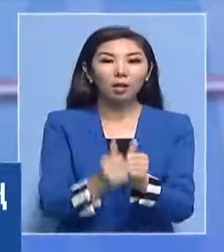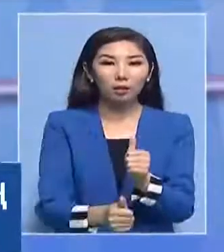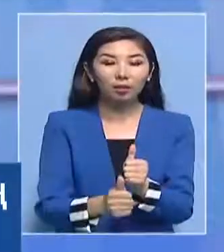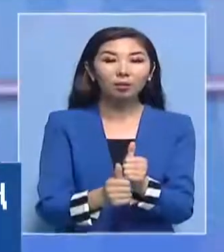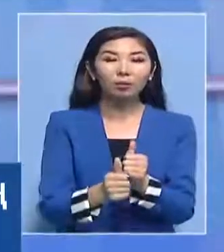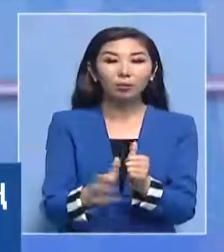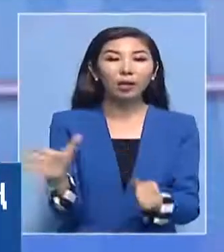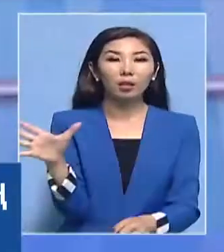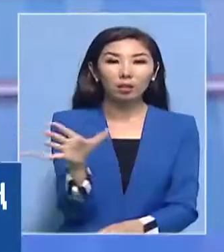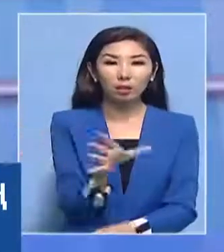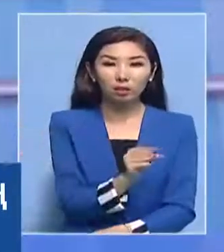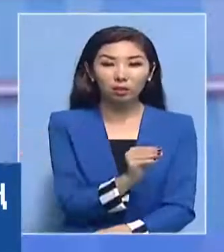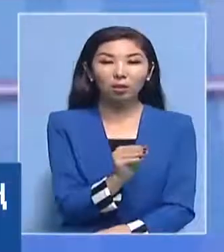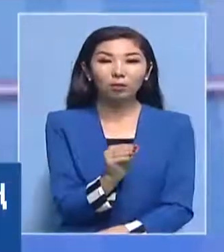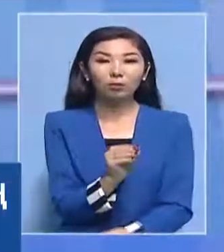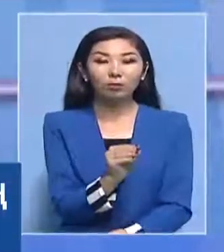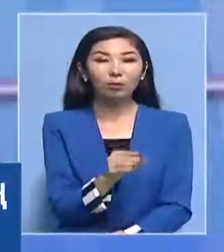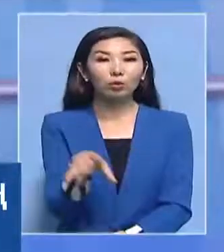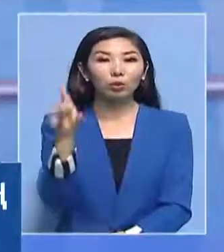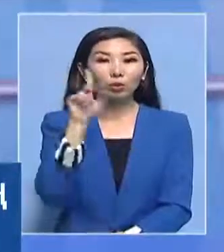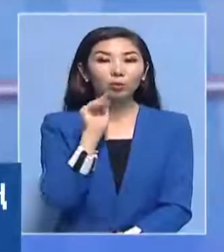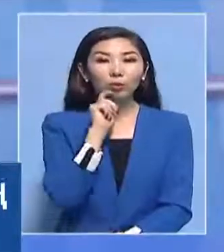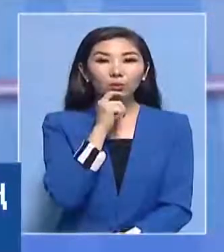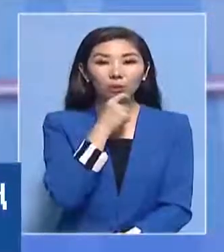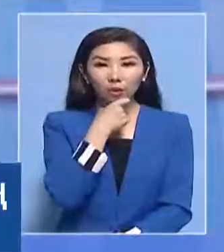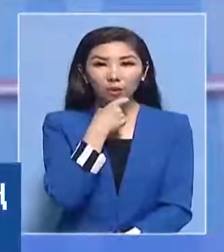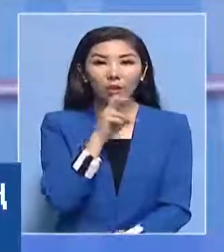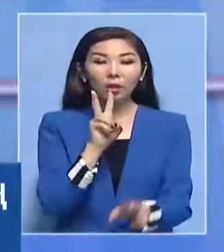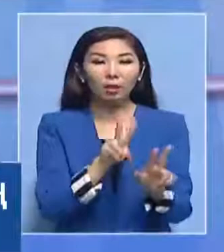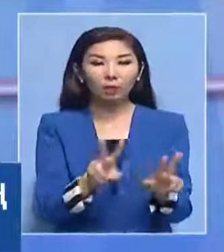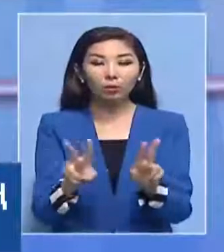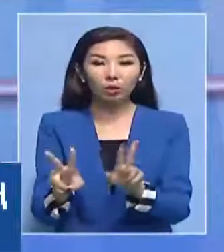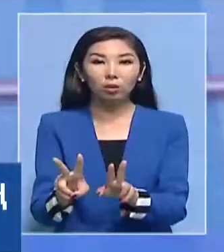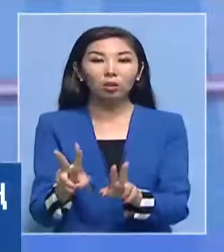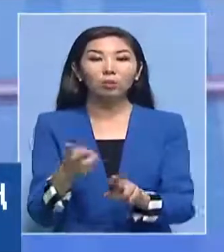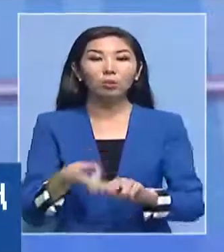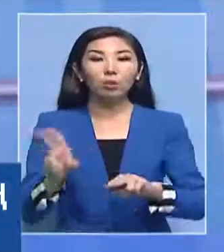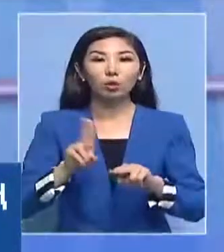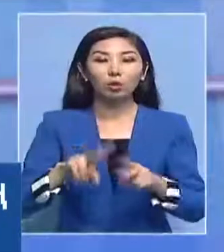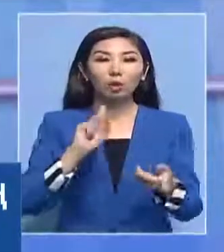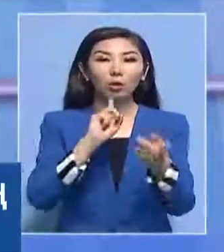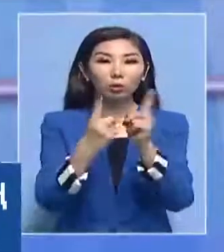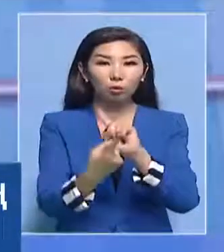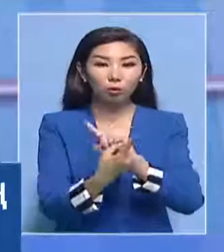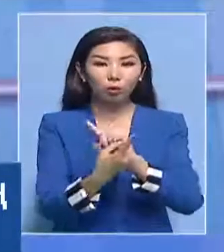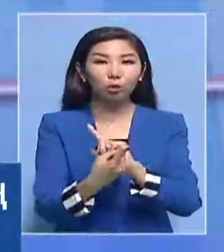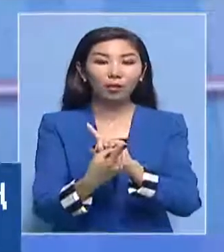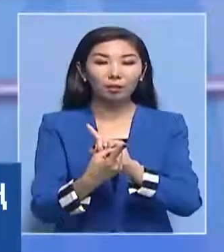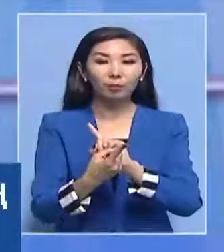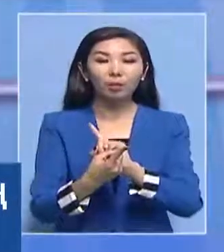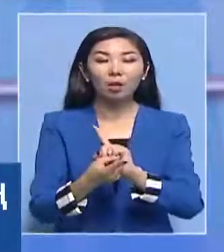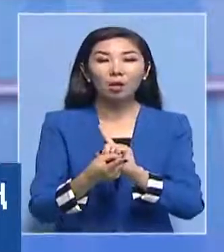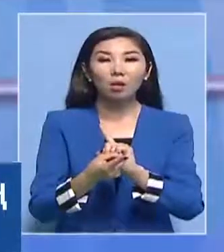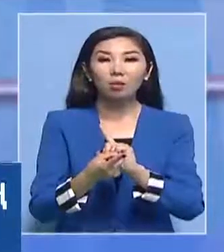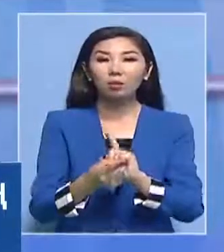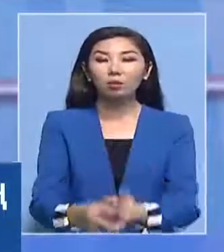әрине сол бәрін үнемі солар сұрақтар қаралып тұрады. Ол деген жаңа ауысып тұратын зат, да? Ол